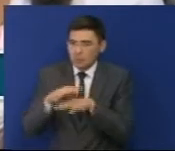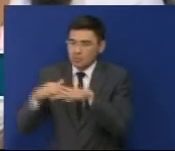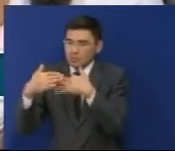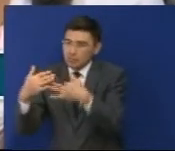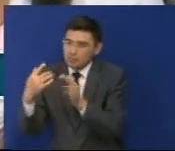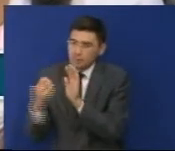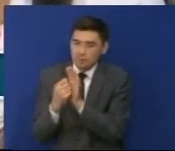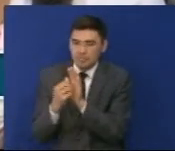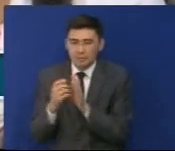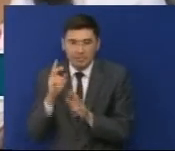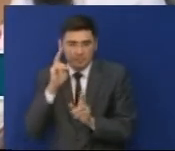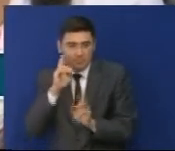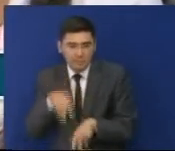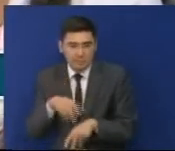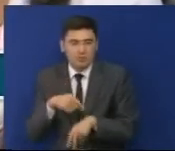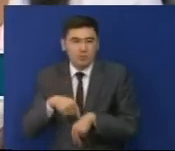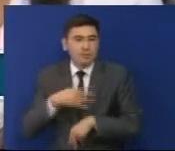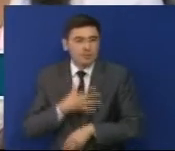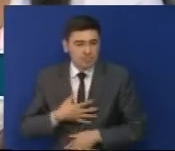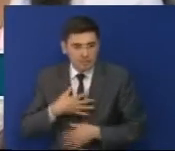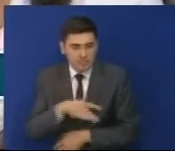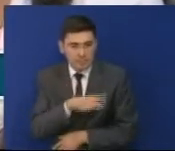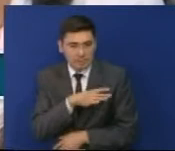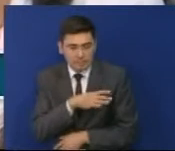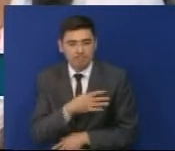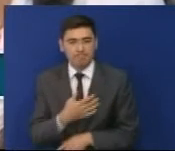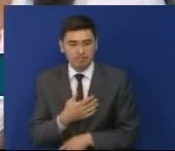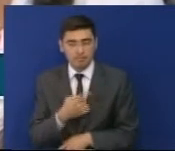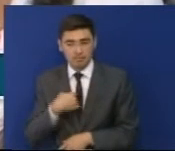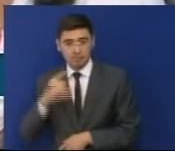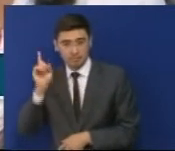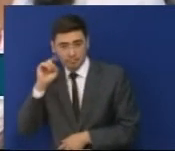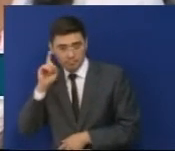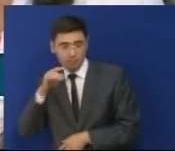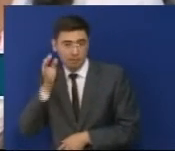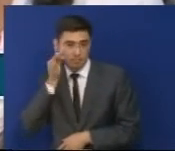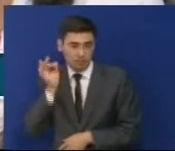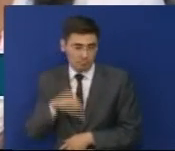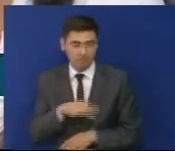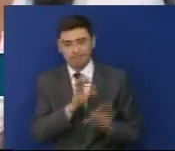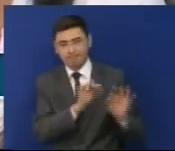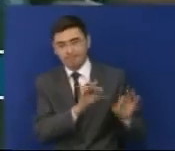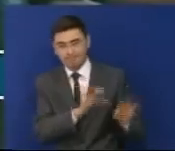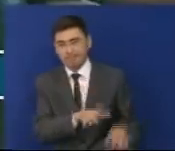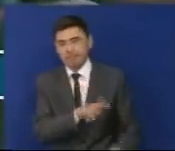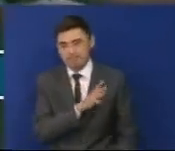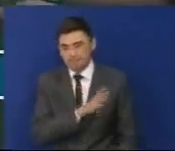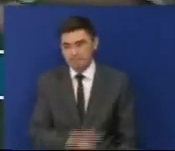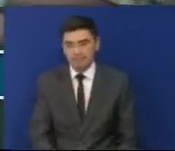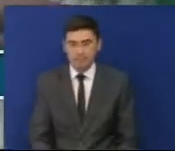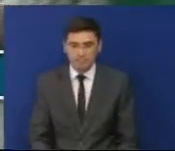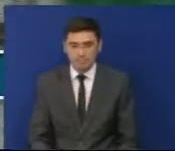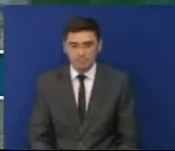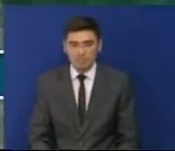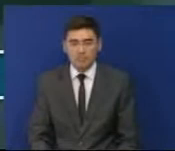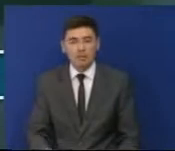ретінде де біраз қолдаулар көрсеттім, біраз өзім білгенімді айттым десе де болады. Қойылымға жиыны